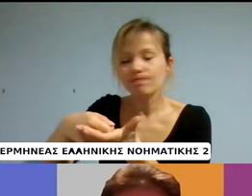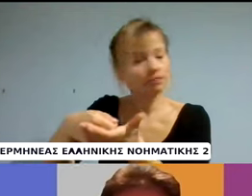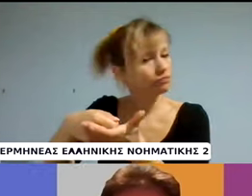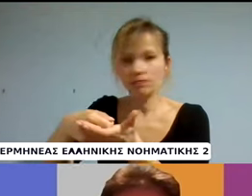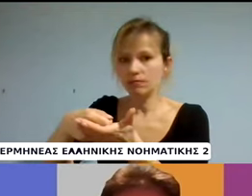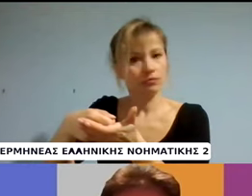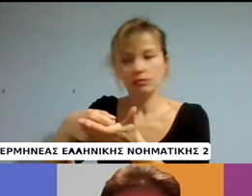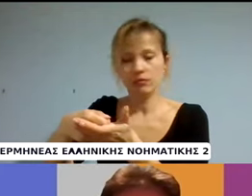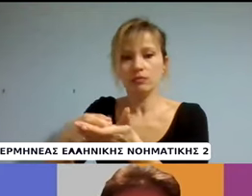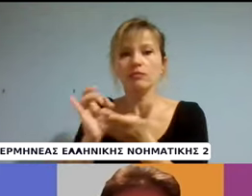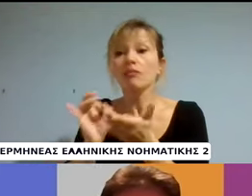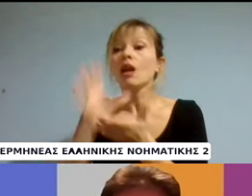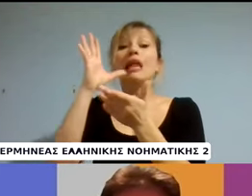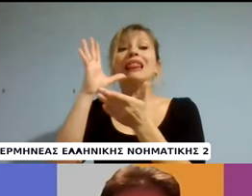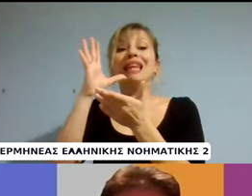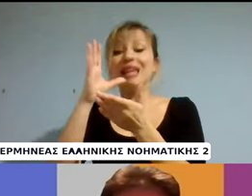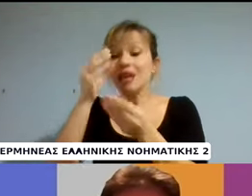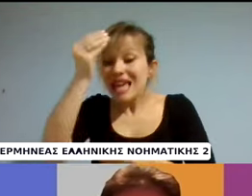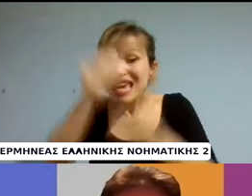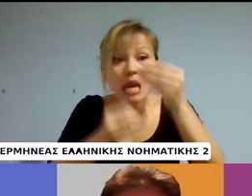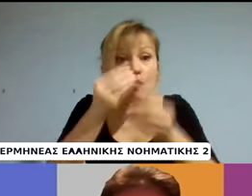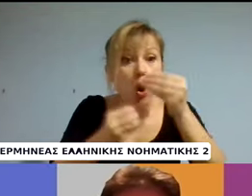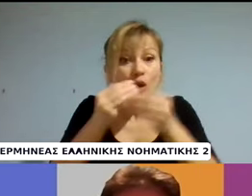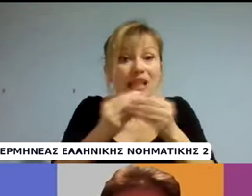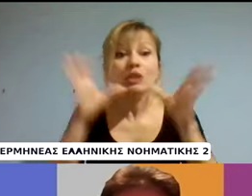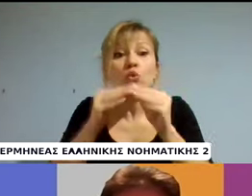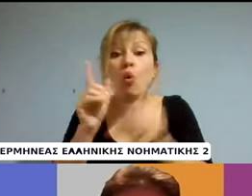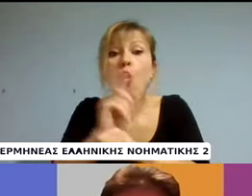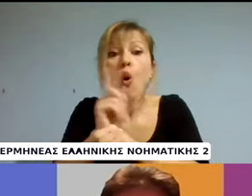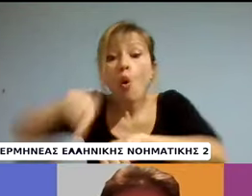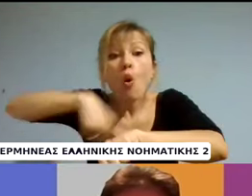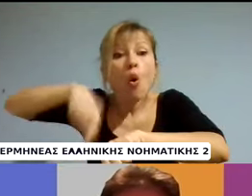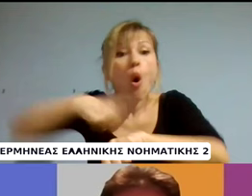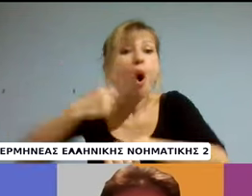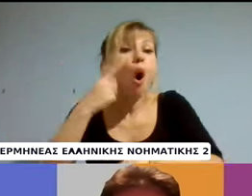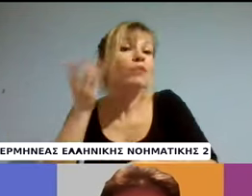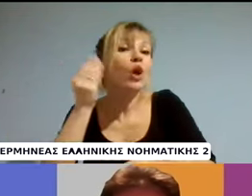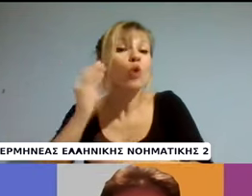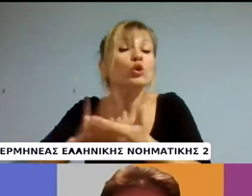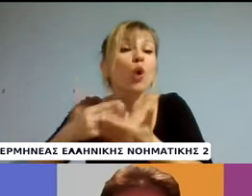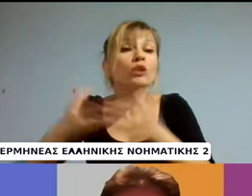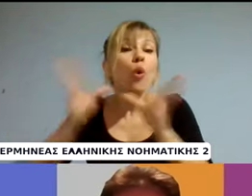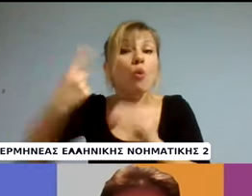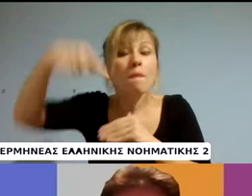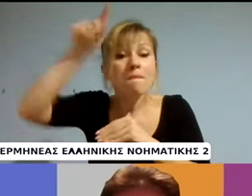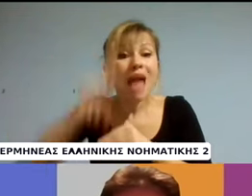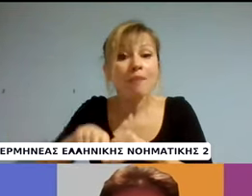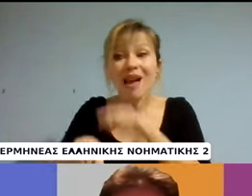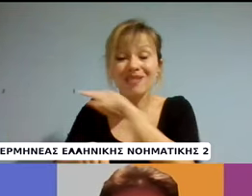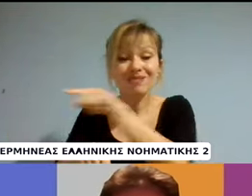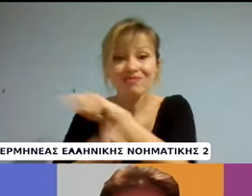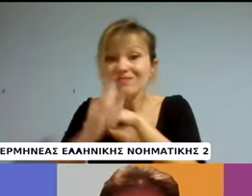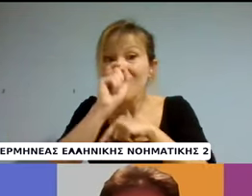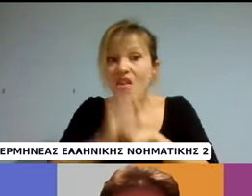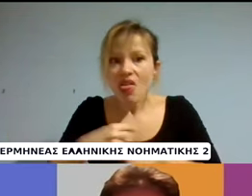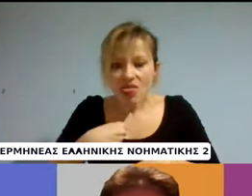το πολλαπλασιάσεις με τα λεπτά του οπτικοακουστικού υλικού που μπορώ να μεταφράσω μέσα σε μία ημέρα, απαιτεί από εμένα